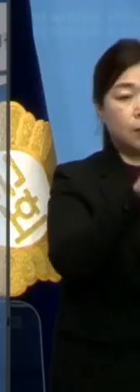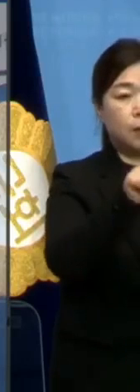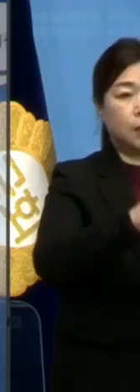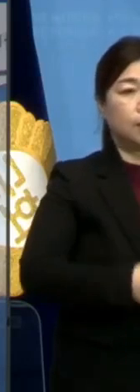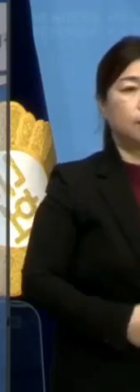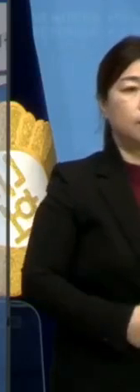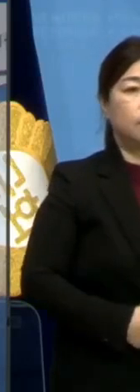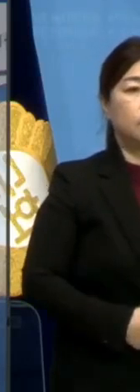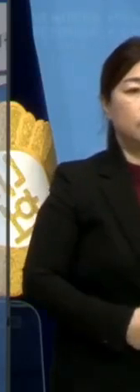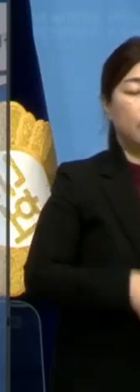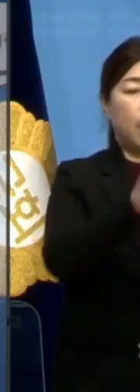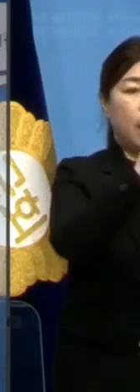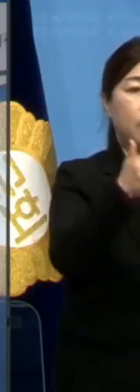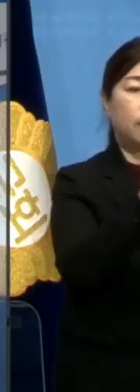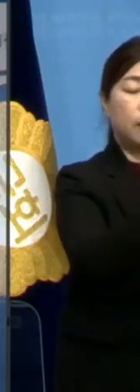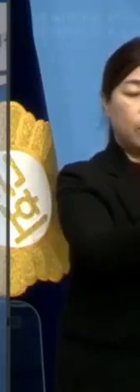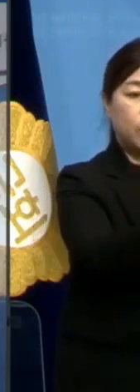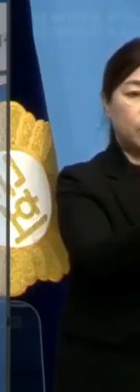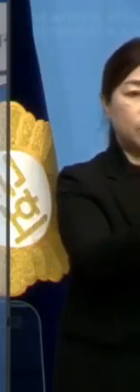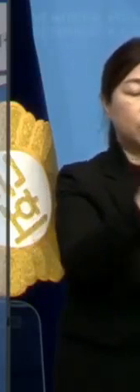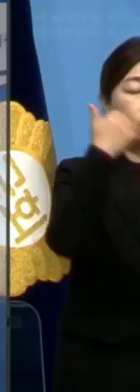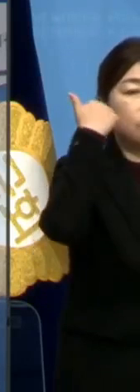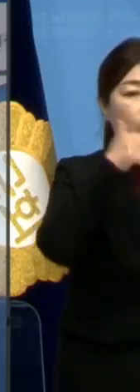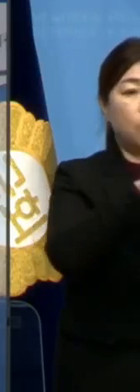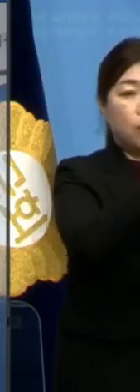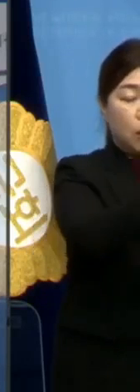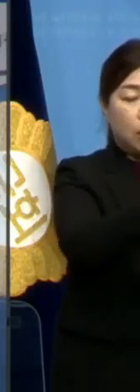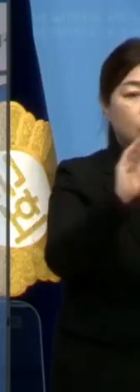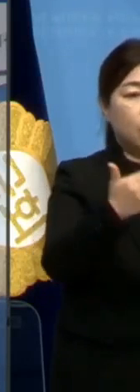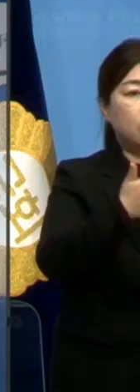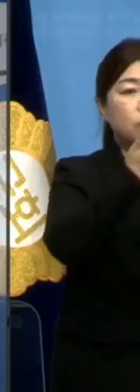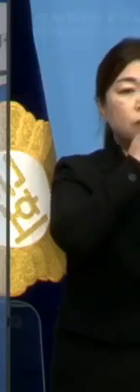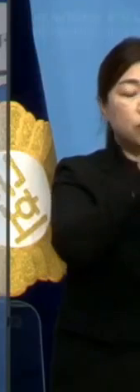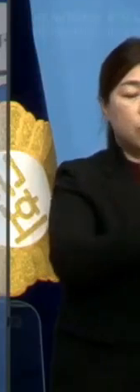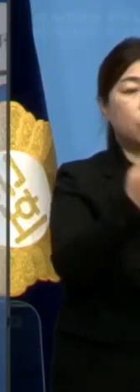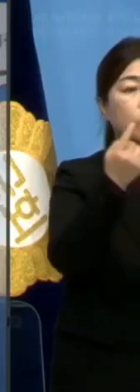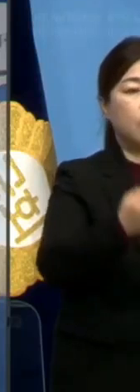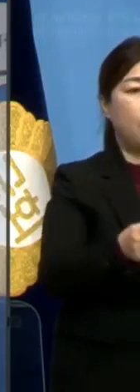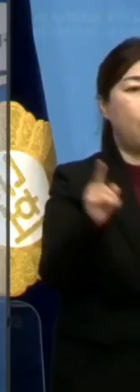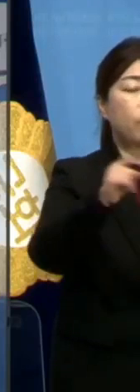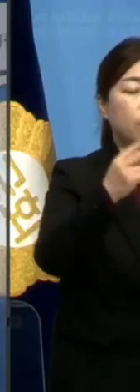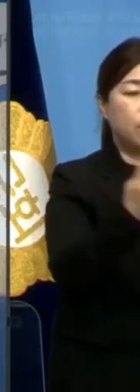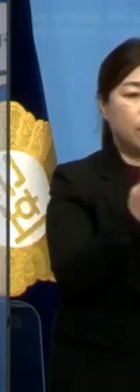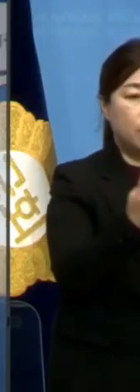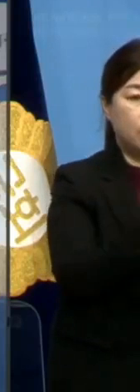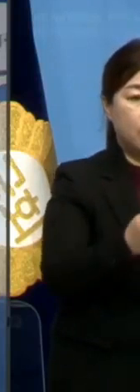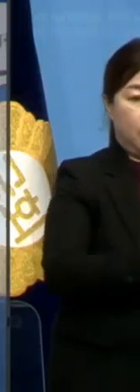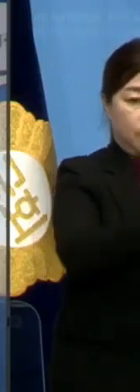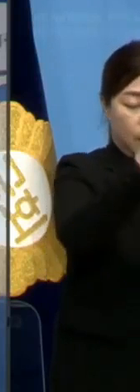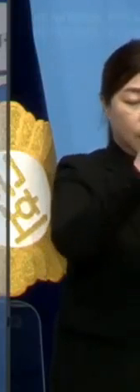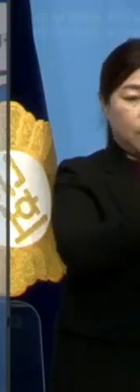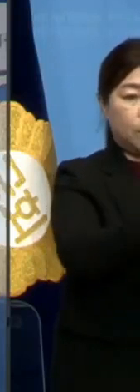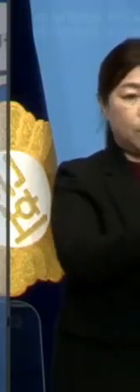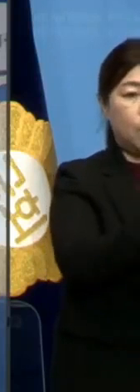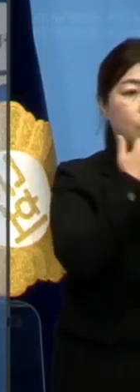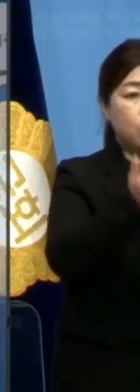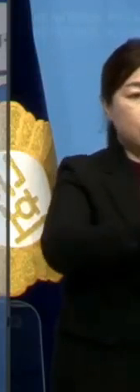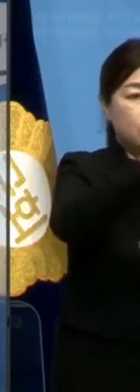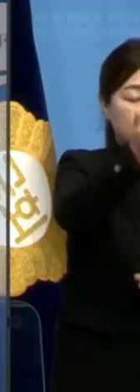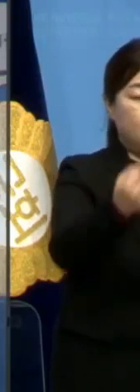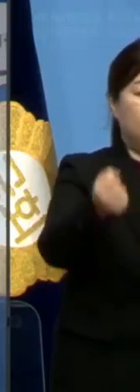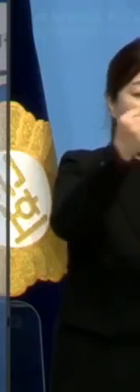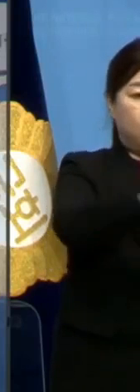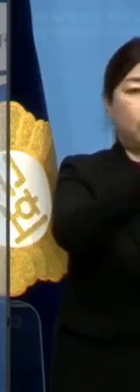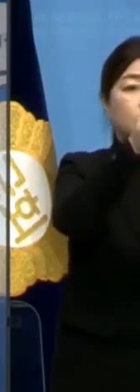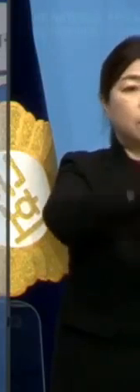것입니다. 안철수 대표는 누가 후보가 되는 게 중요한 게 아니라 어떻게 해서든지 단일화를 이루어 서울시장